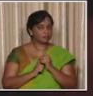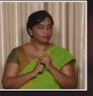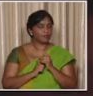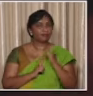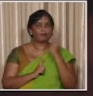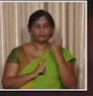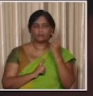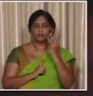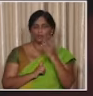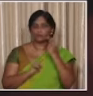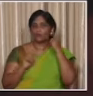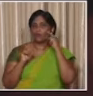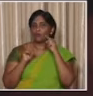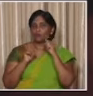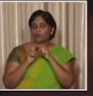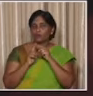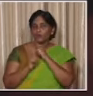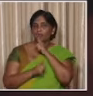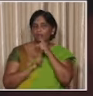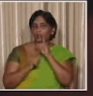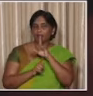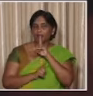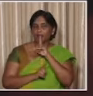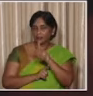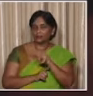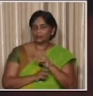කීප දෙනෙක්වත් ඒ පිළිබඳව කතා කරයි කියලා.